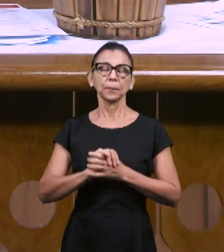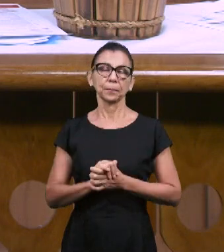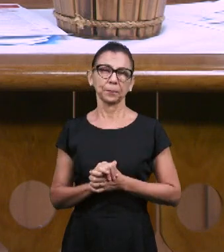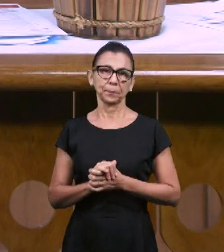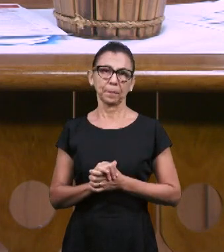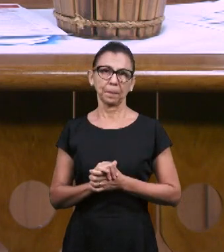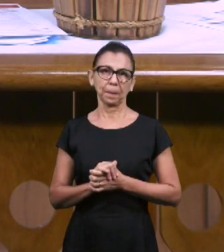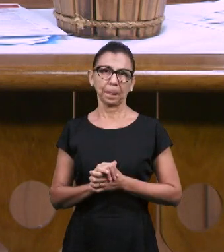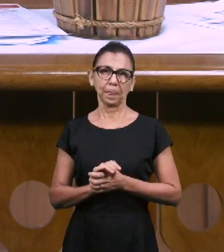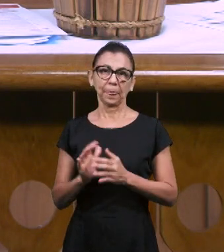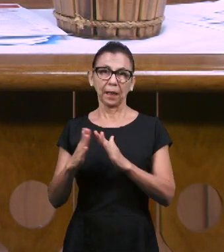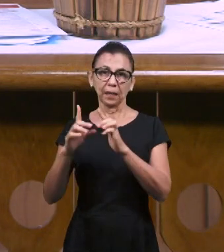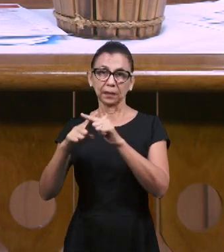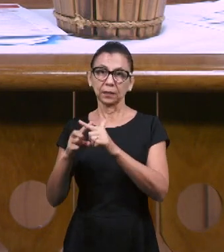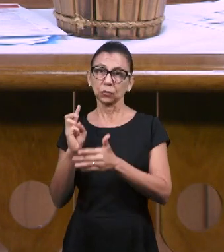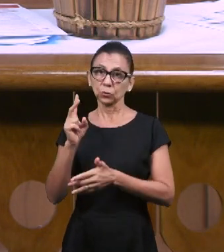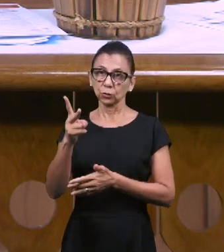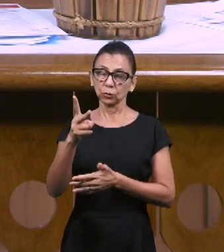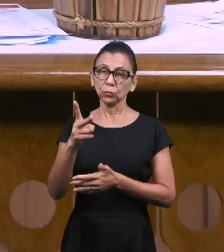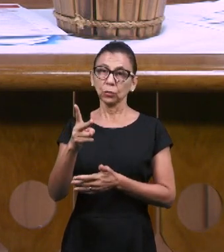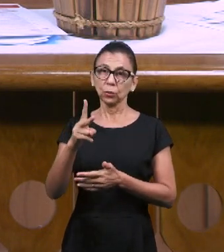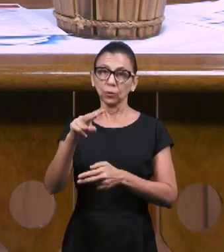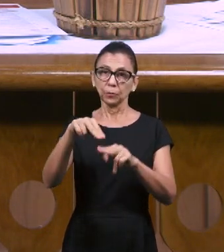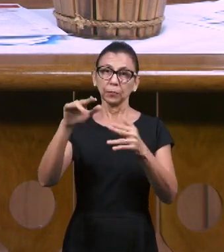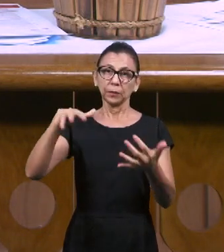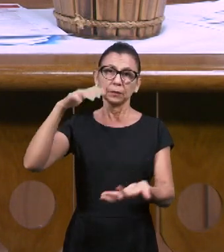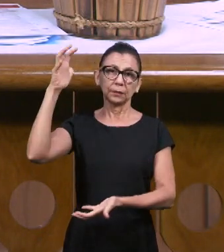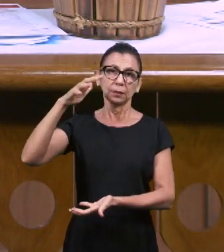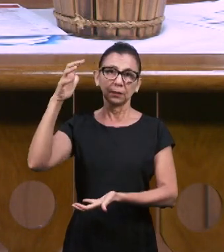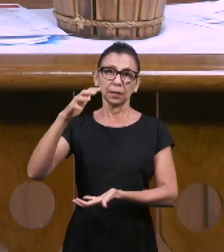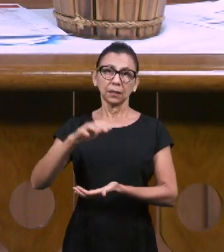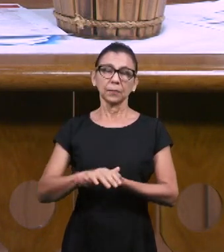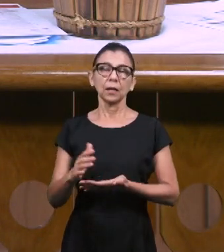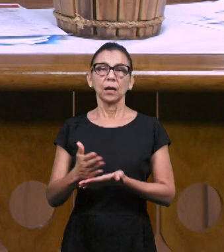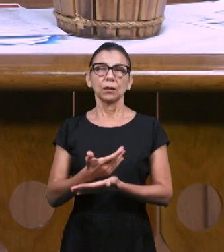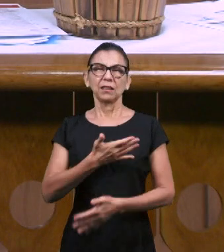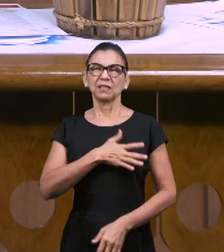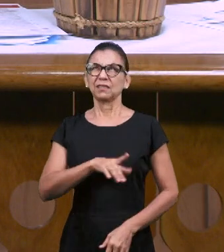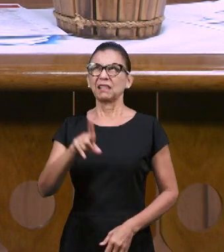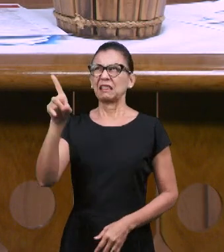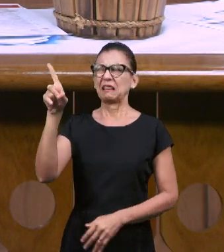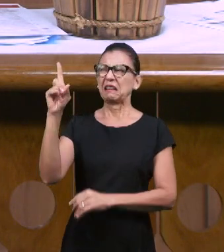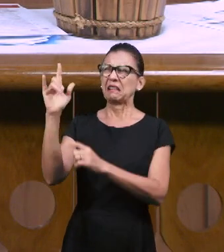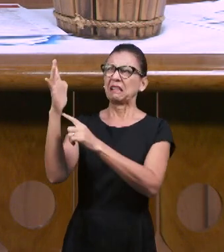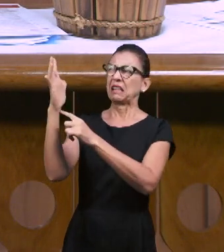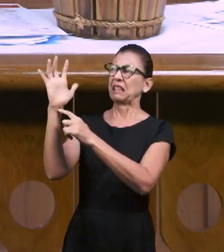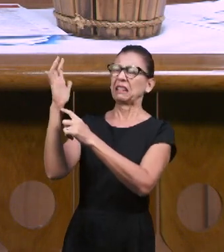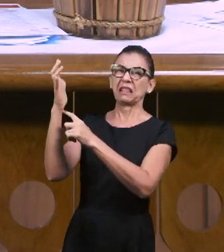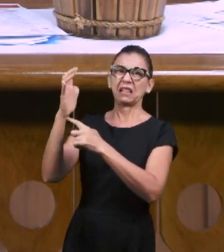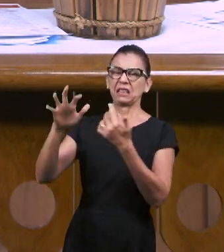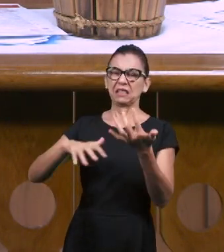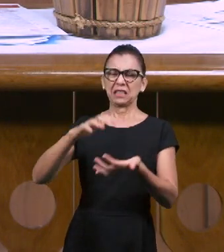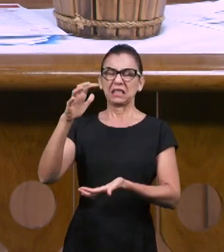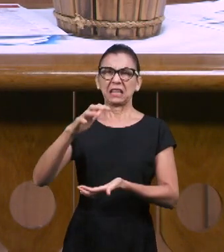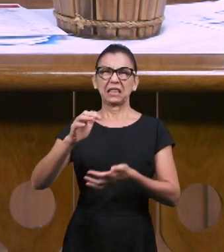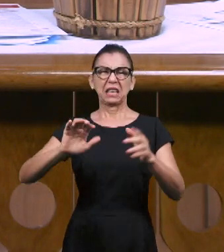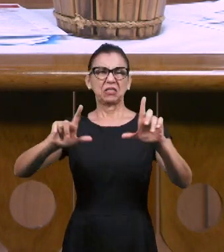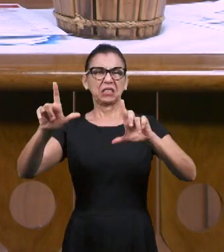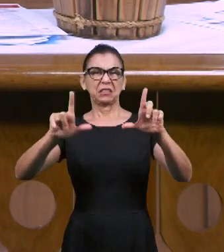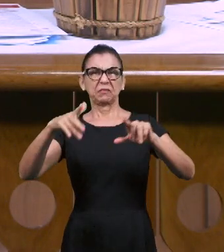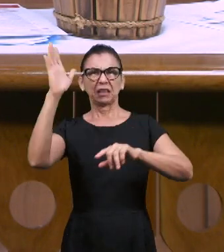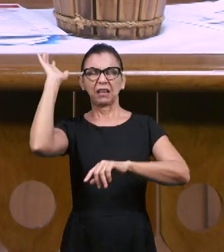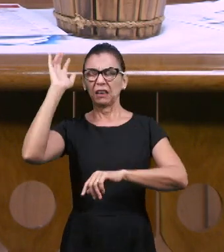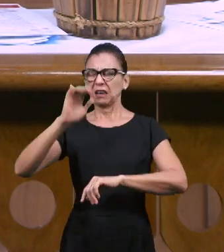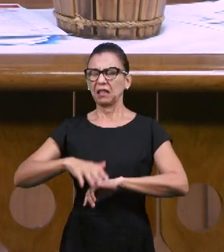la conversation des personnes. Ah, je n'aime pas, il aime la télé, mais il n'aime pas le satellite de l'église. Il n'y a pas de problème, on peut voir la télé,